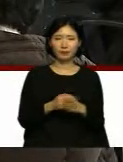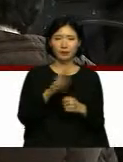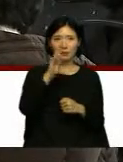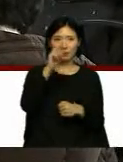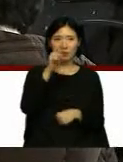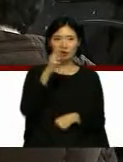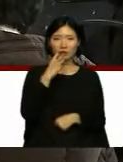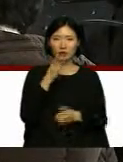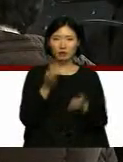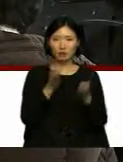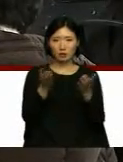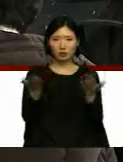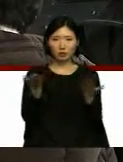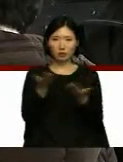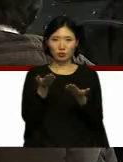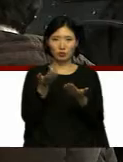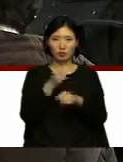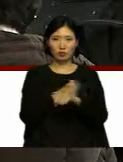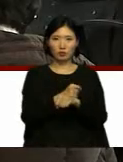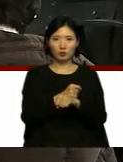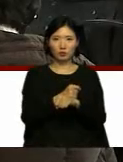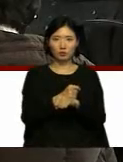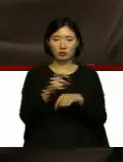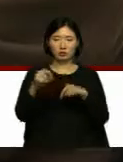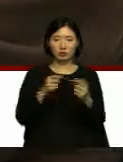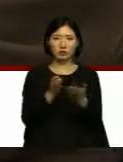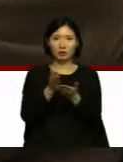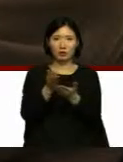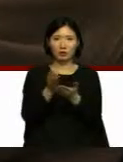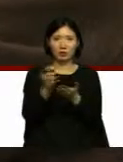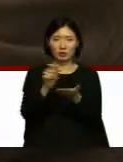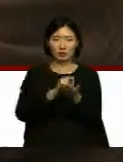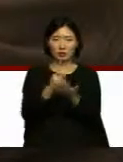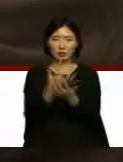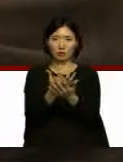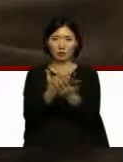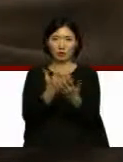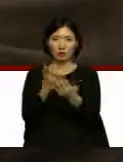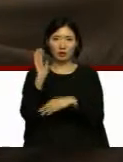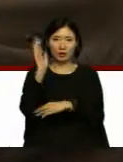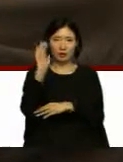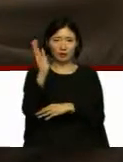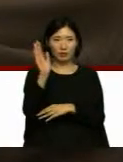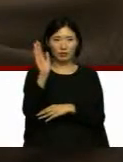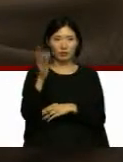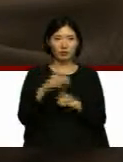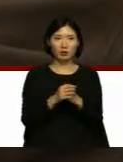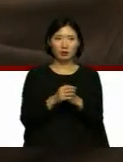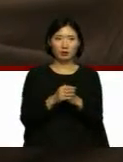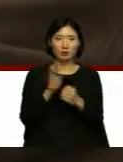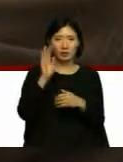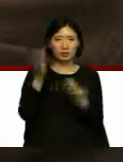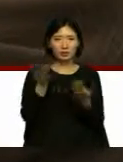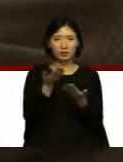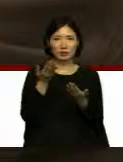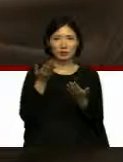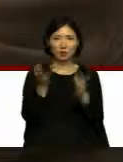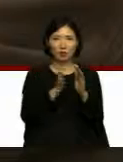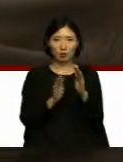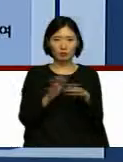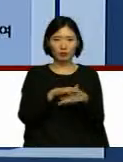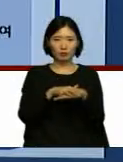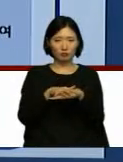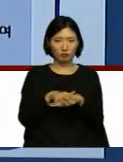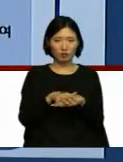박덕순 경기도청 노동일자리 정책관은 기자회견을 열고 공공 및 공익적 민간 일자리, 미래 일자리, 공공